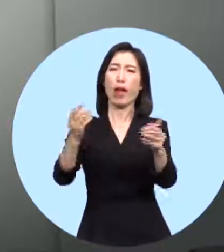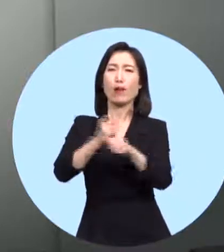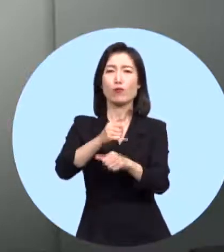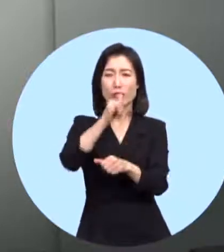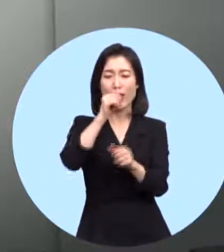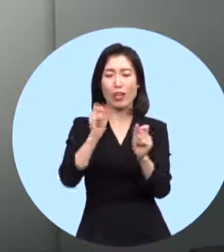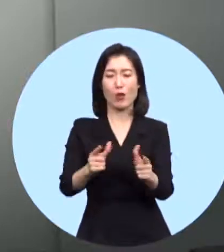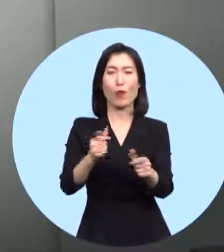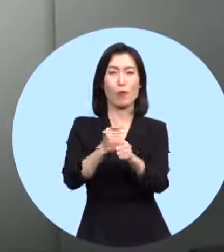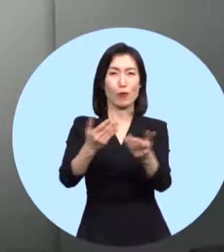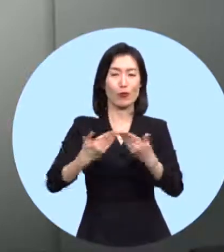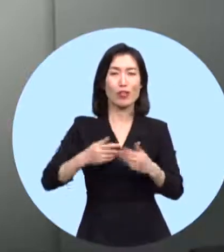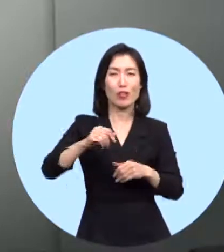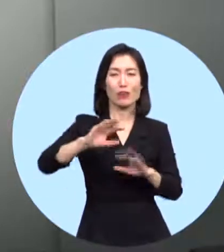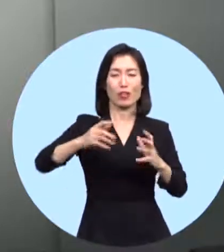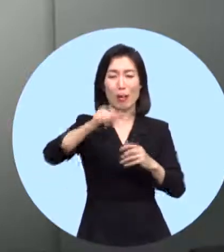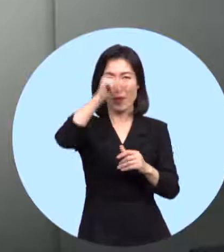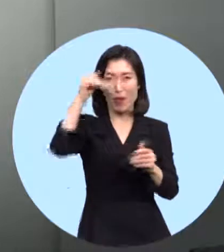기회를 주신